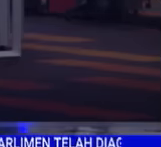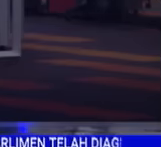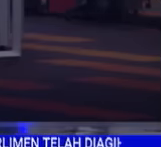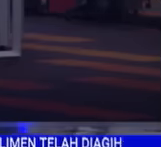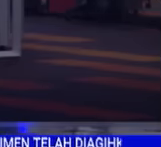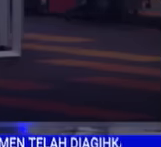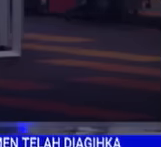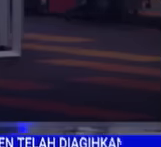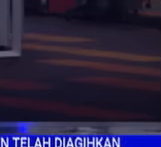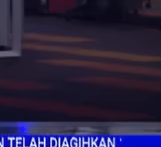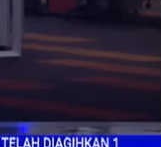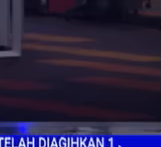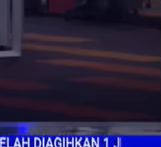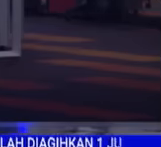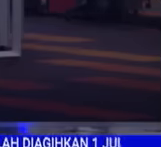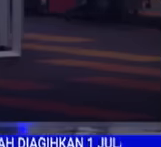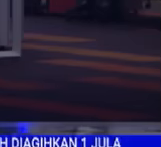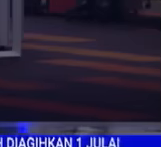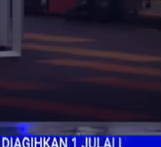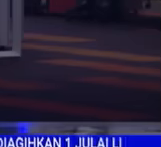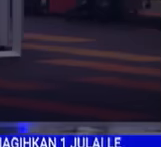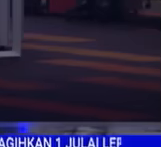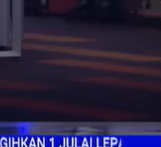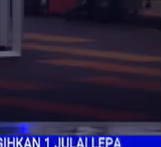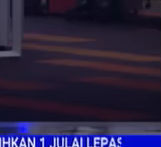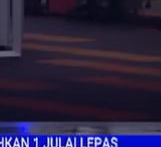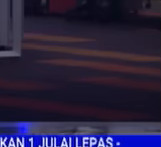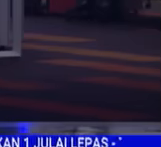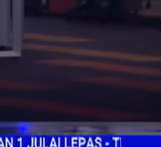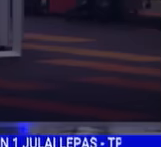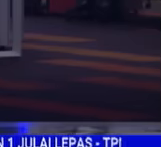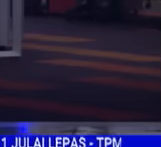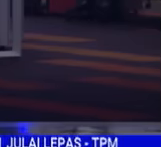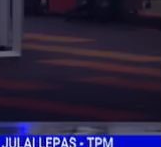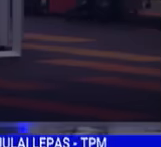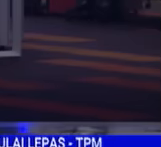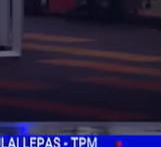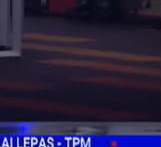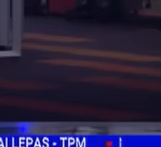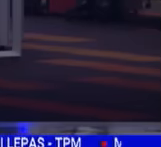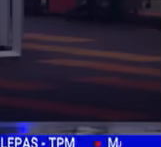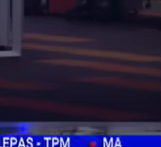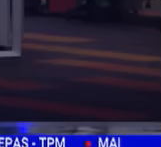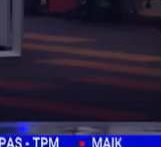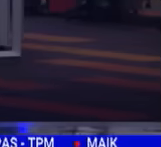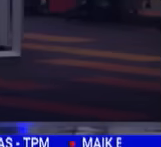untuk saksikan siaran langsung Final Euro 2020 di TV1 dan MyFreeView